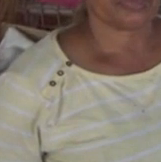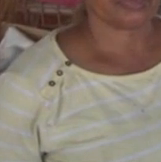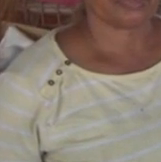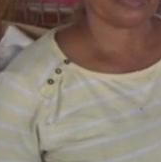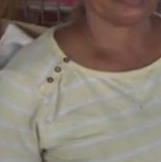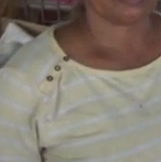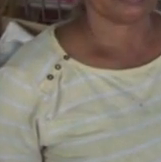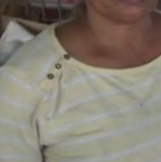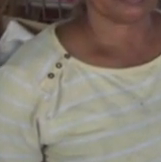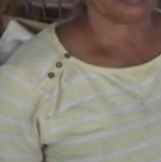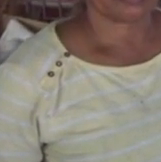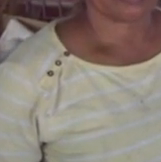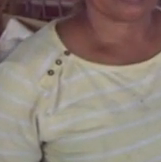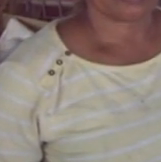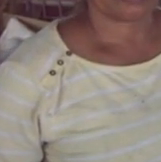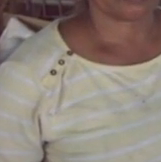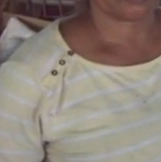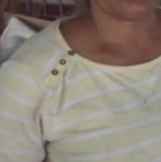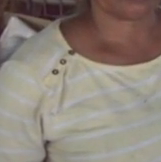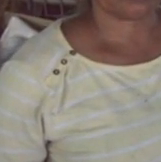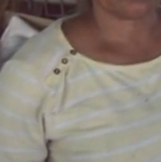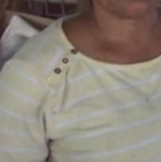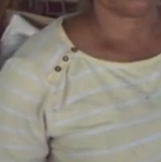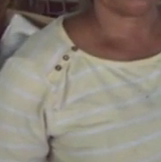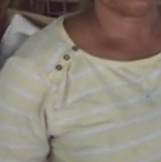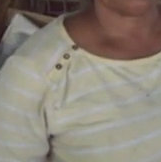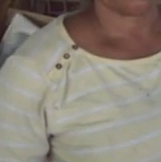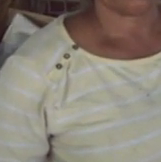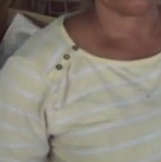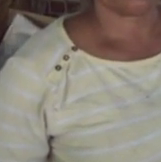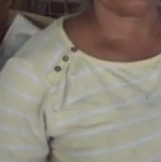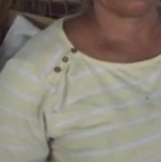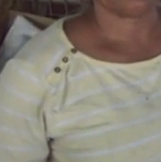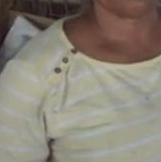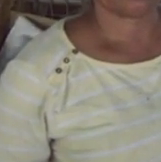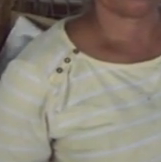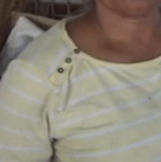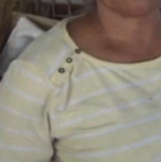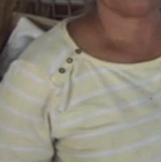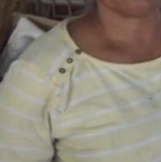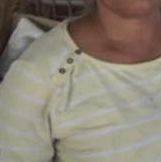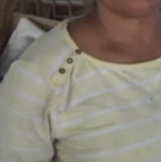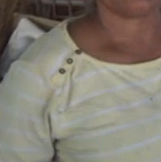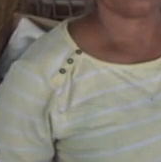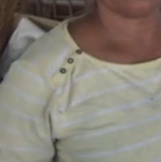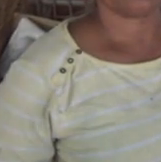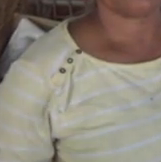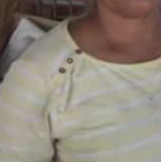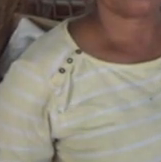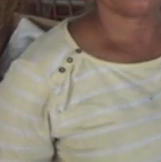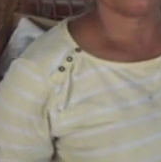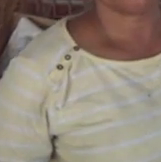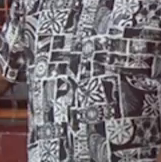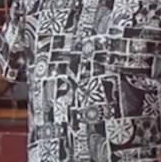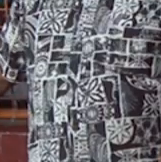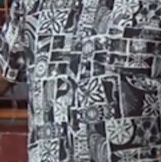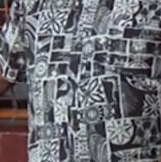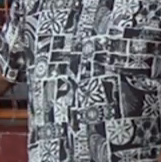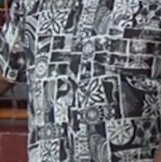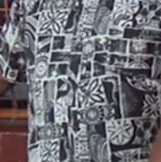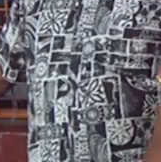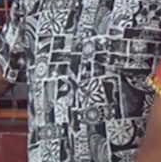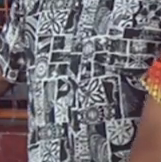tingai tabua, ondo may buli-buli tina singile wango na makete, ondo talita kana barong na Radio Fijian, nando mo ibiti.